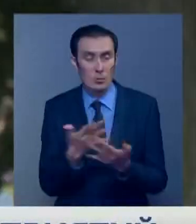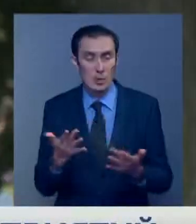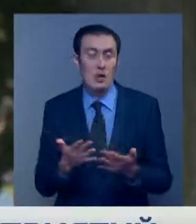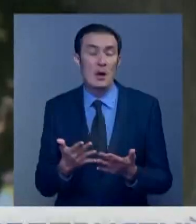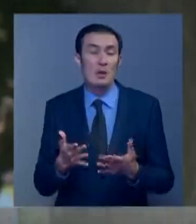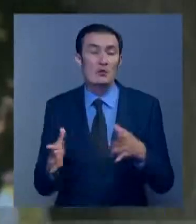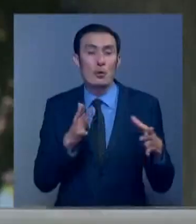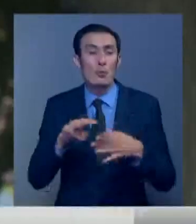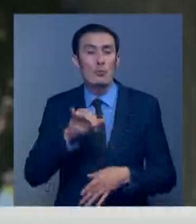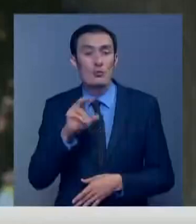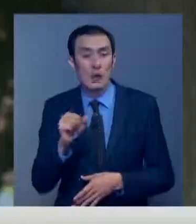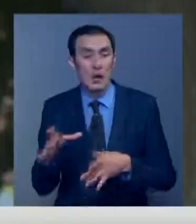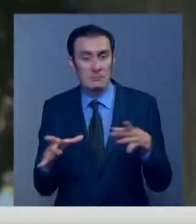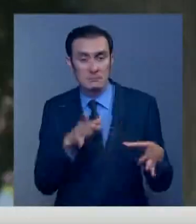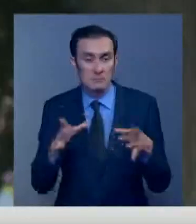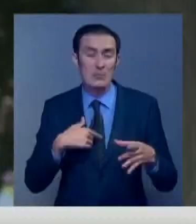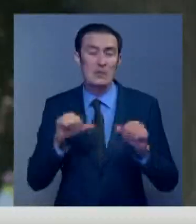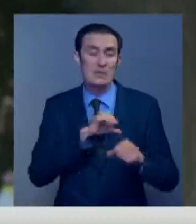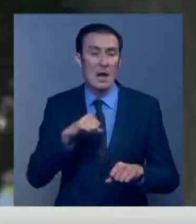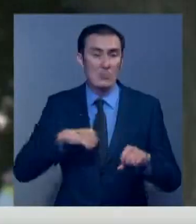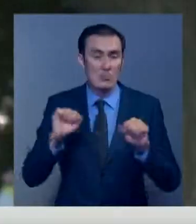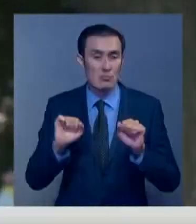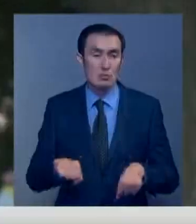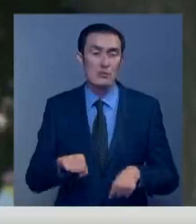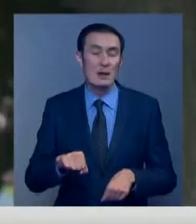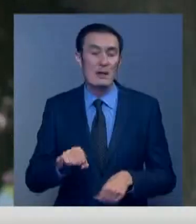развита мукомольная промышленность. В целом мы можем